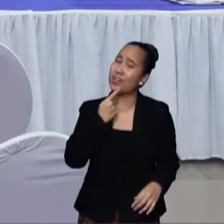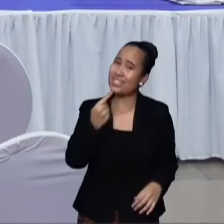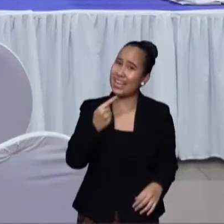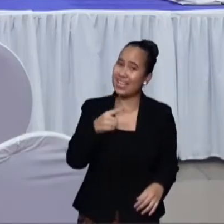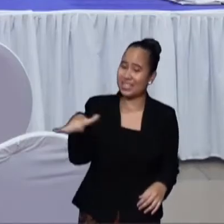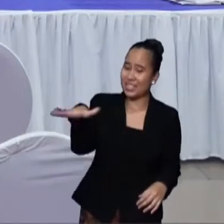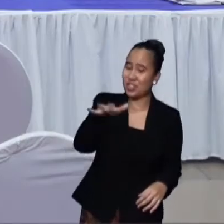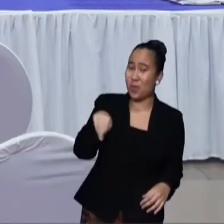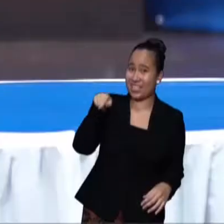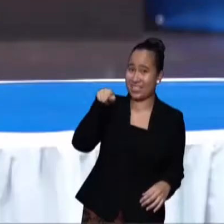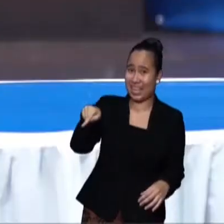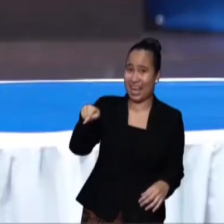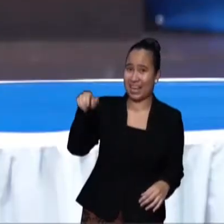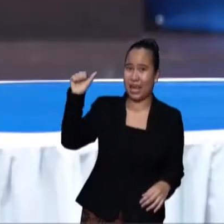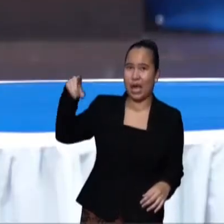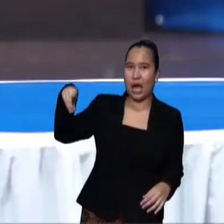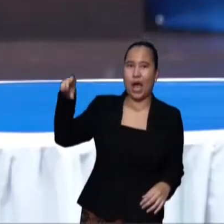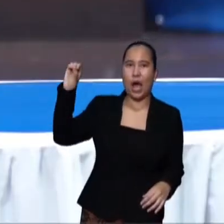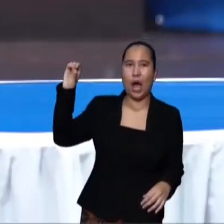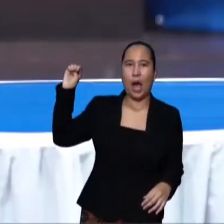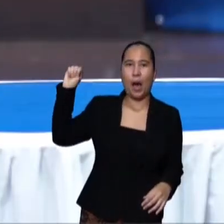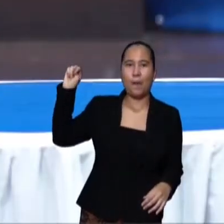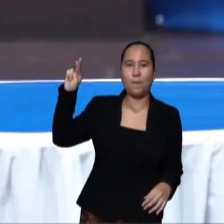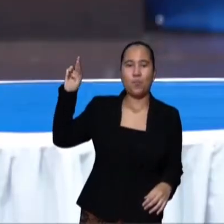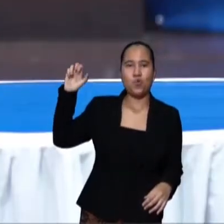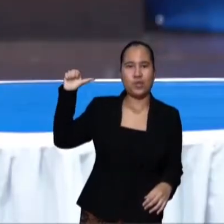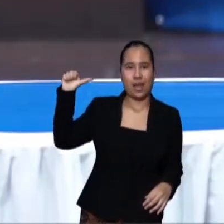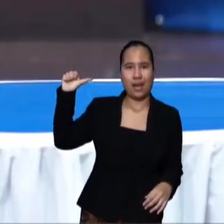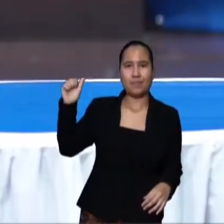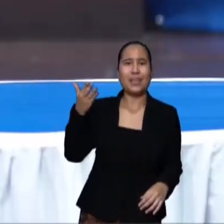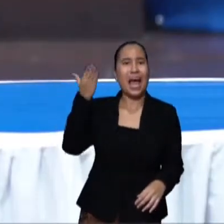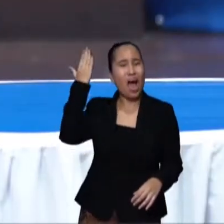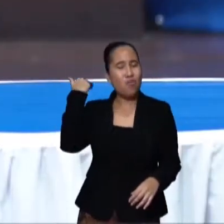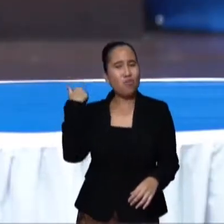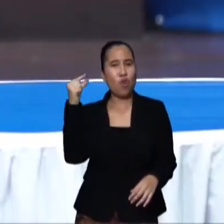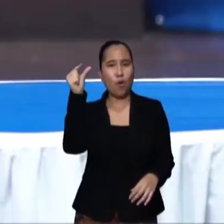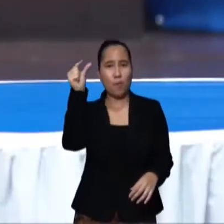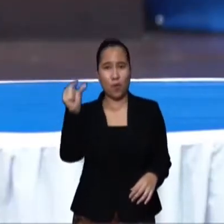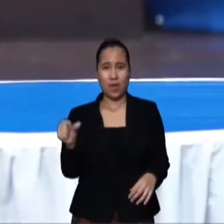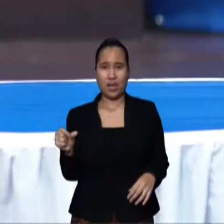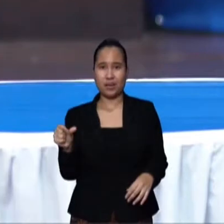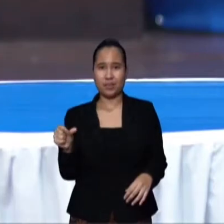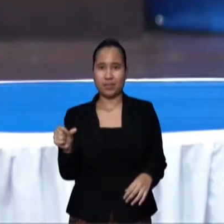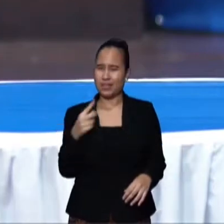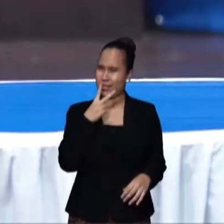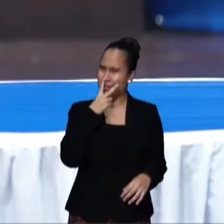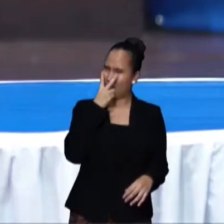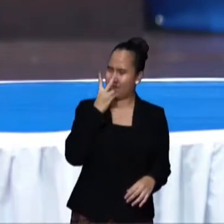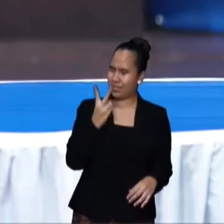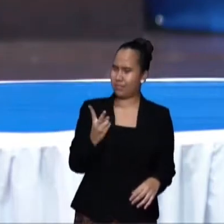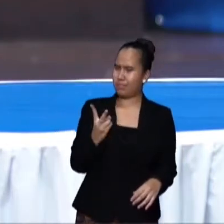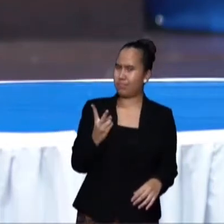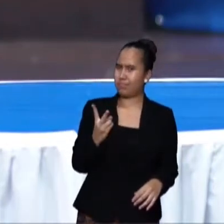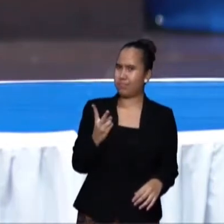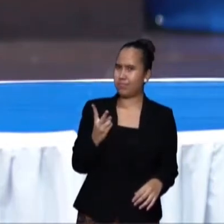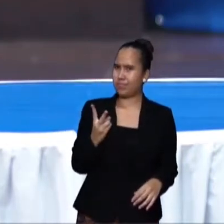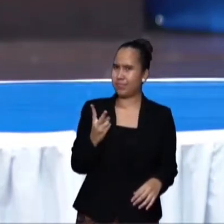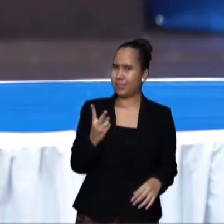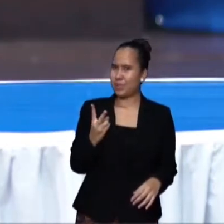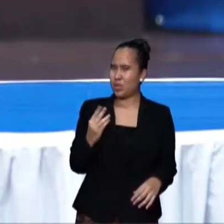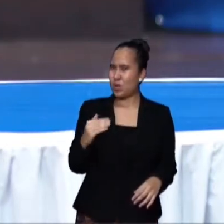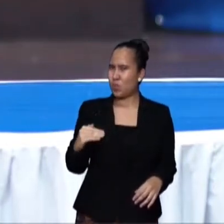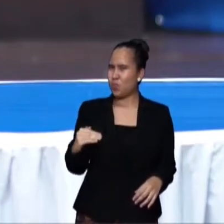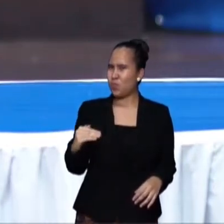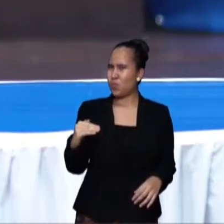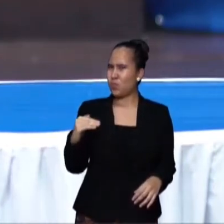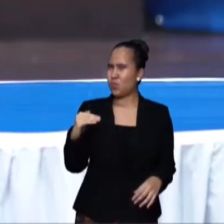Apura waarbij in ieder geval de afgelopen week geconstateerd is dat er een lichte stijging